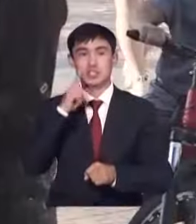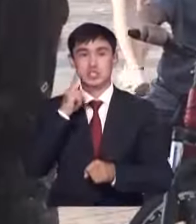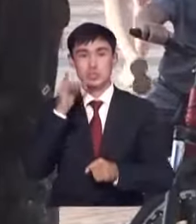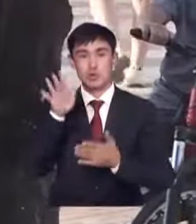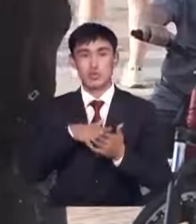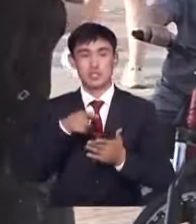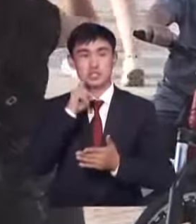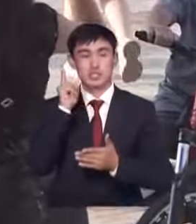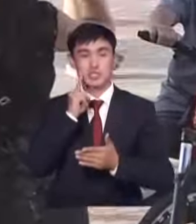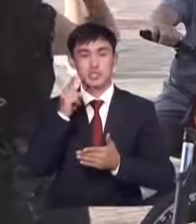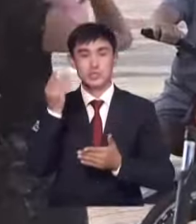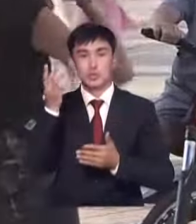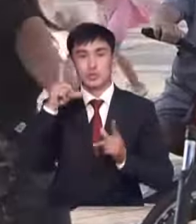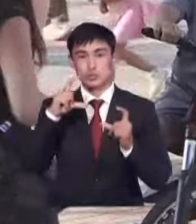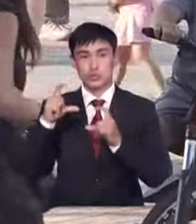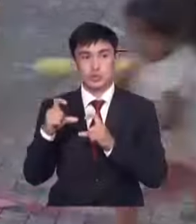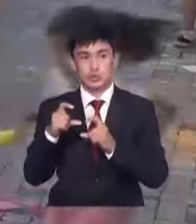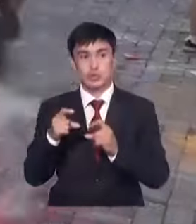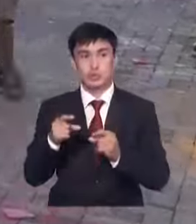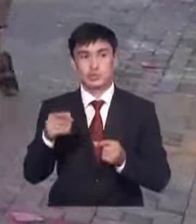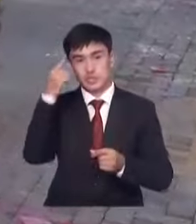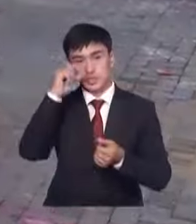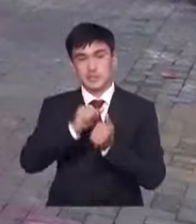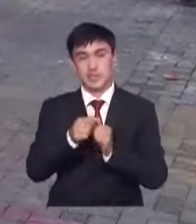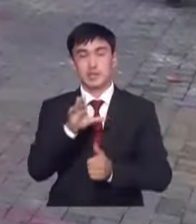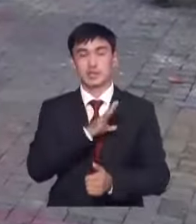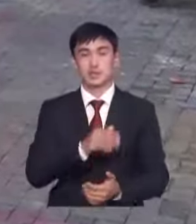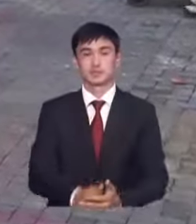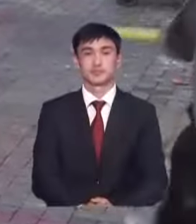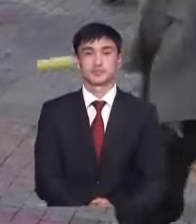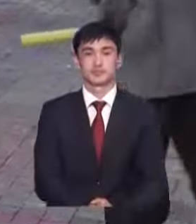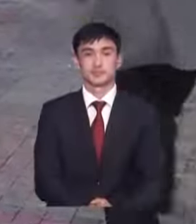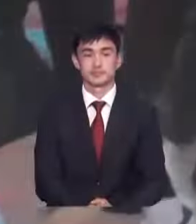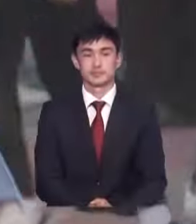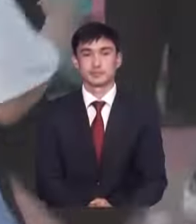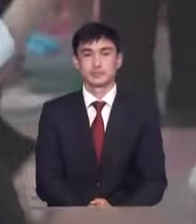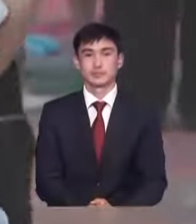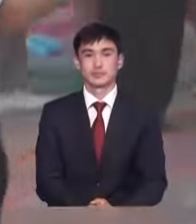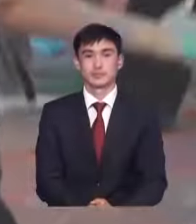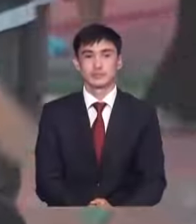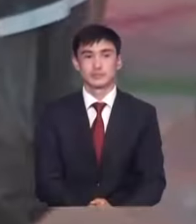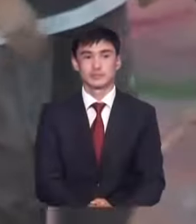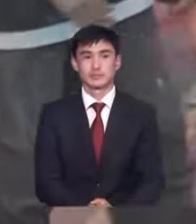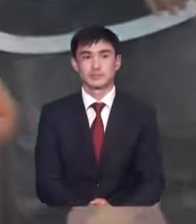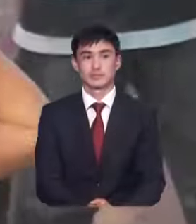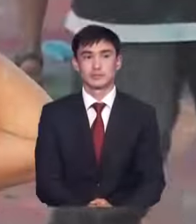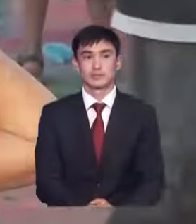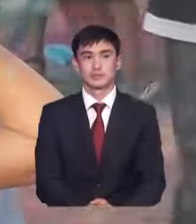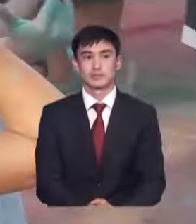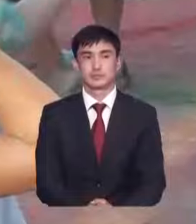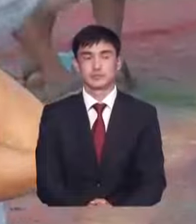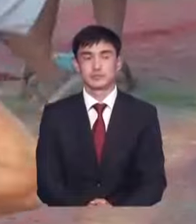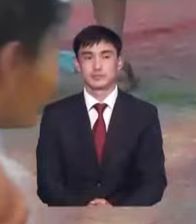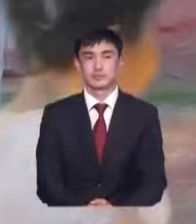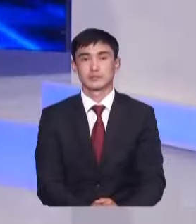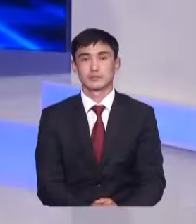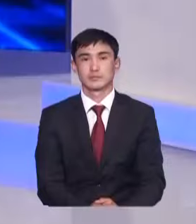боялған жастар суретке түсіп осы сәтті естелікке қалдырды. Нұрай Базархан, Мәди Байбосынов, Жетісу